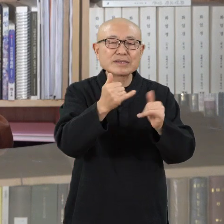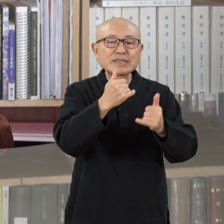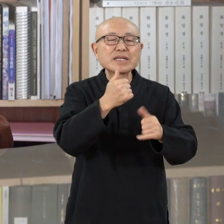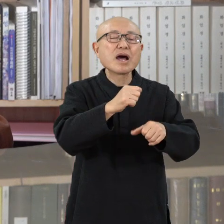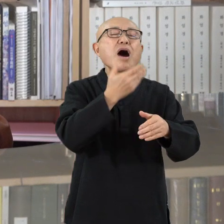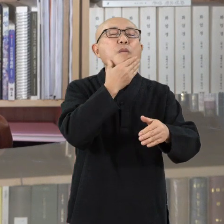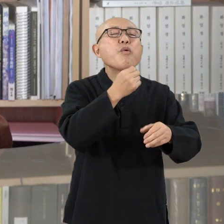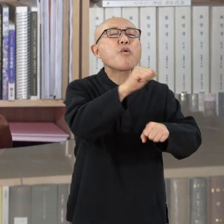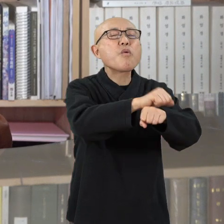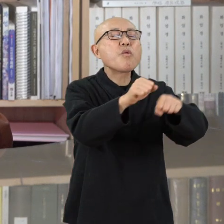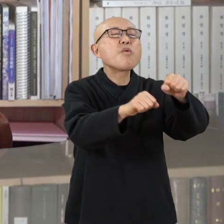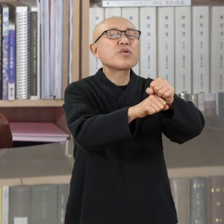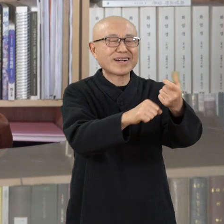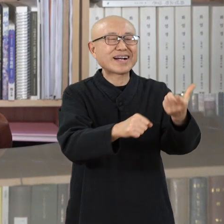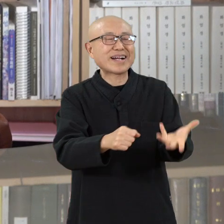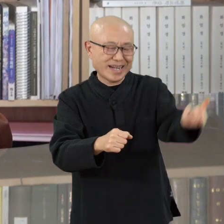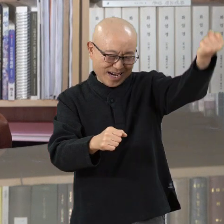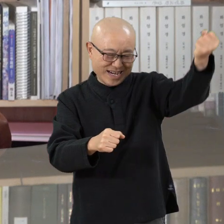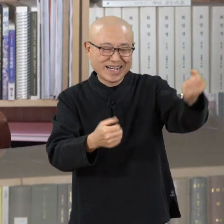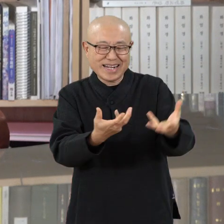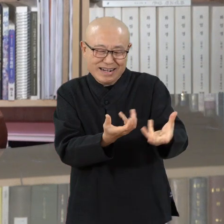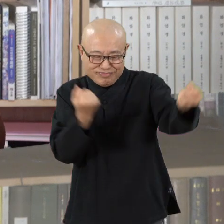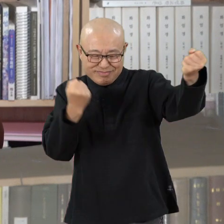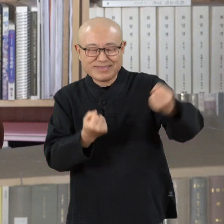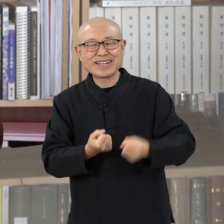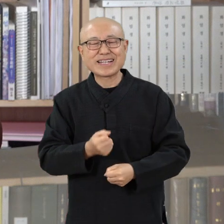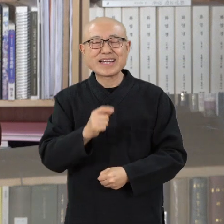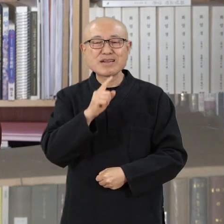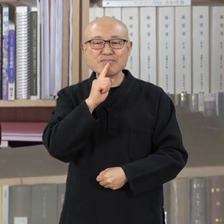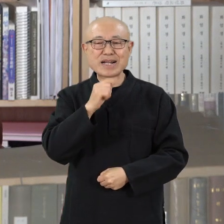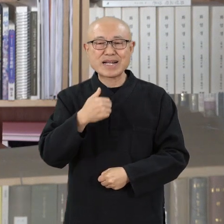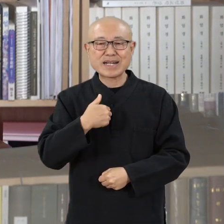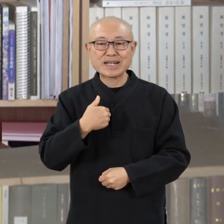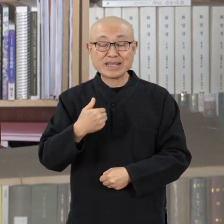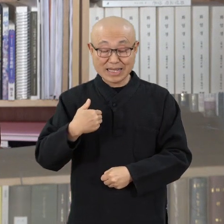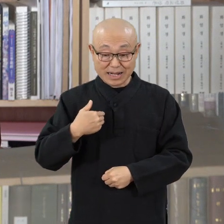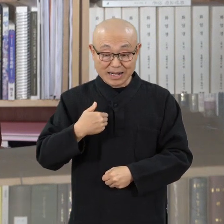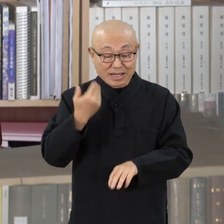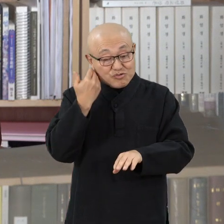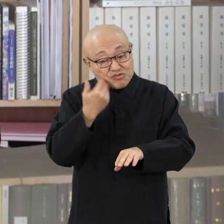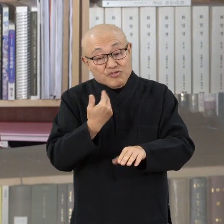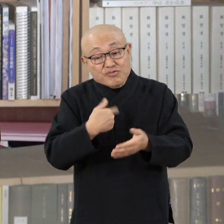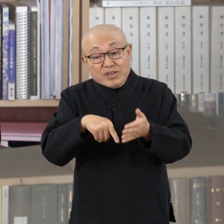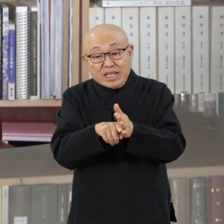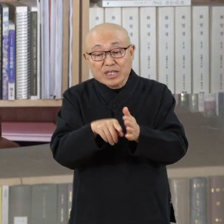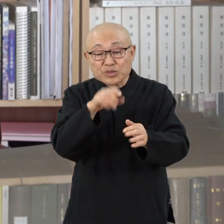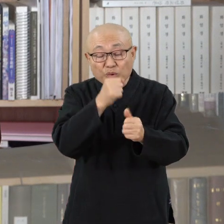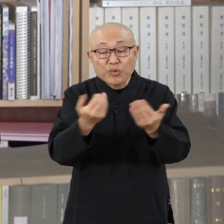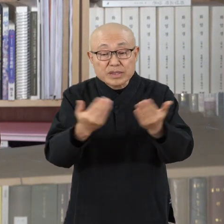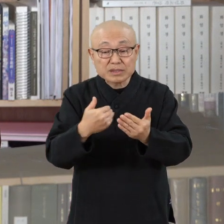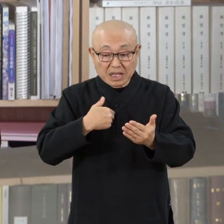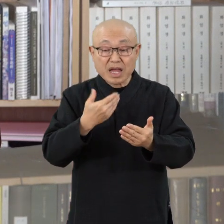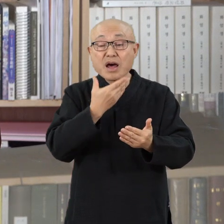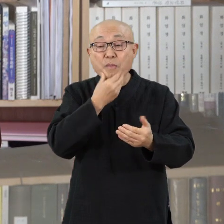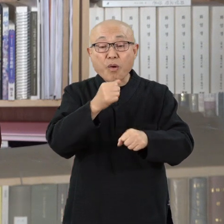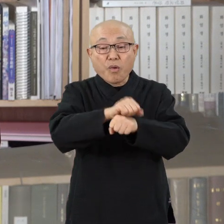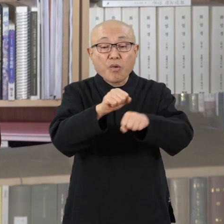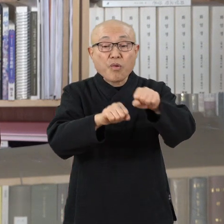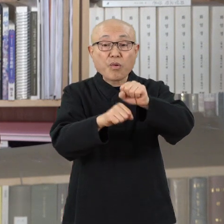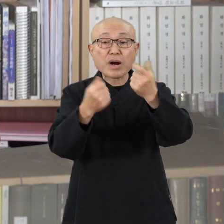말씀이 굉장히 유명한 말로 전해옵니다. 그것은 내가 남을 위해서 좋은 일을 하는 건 내